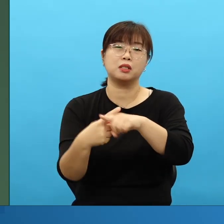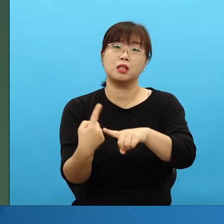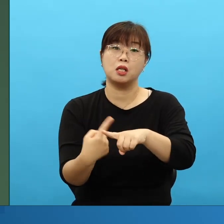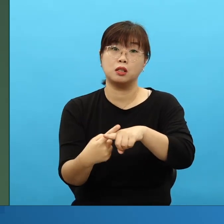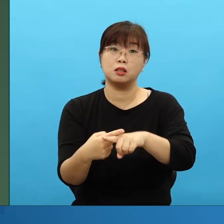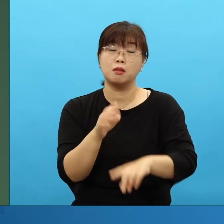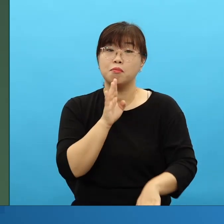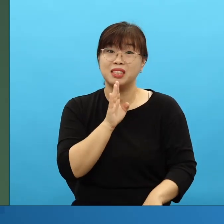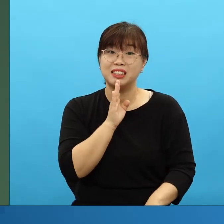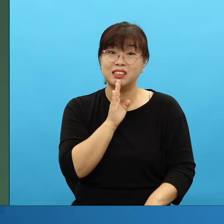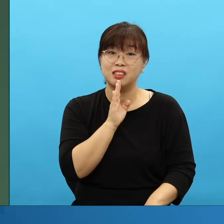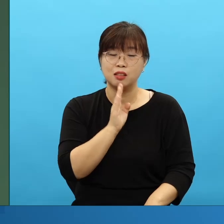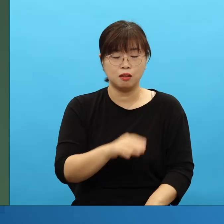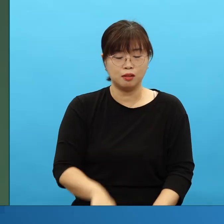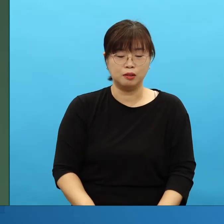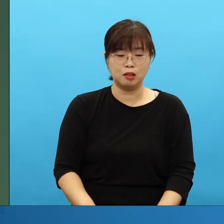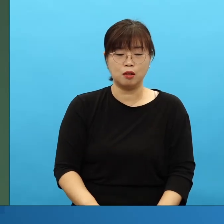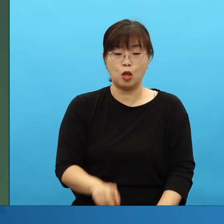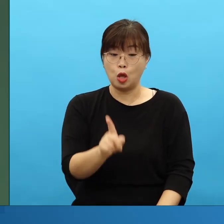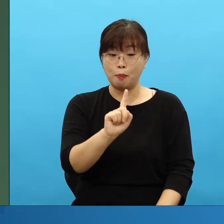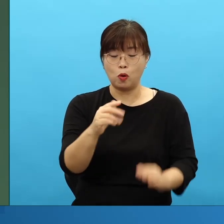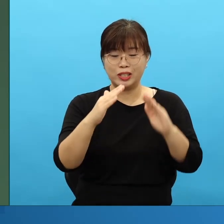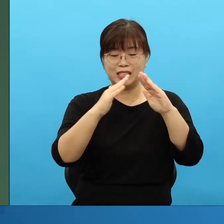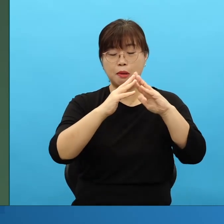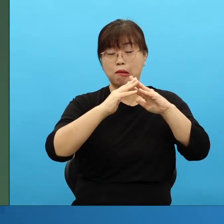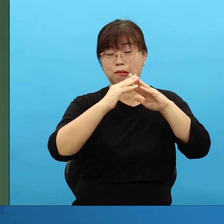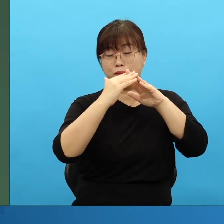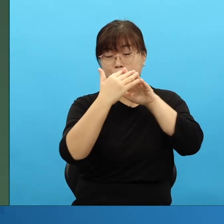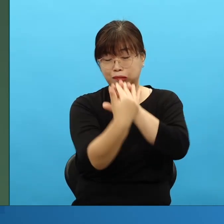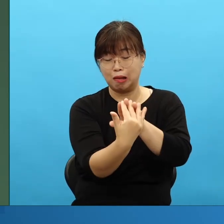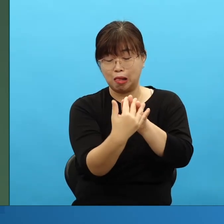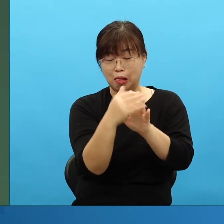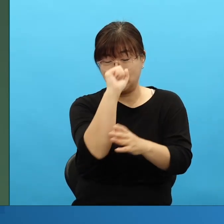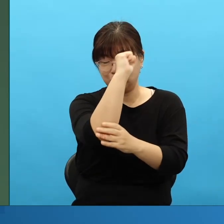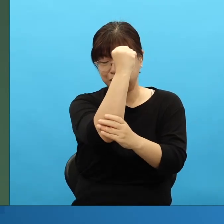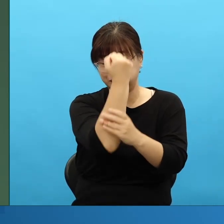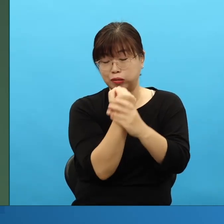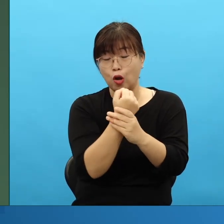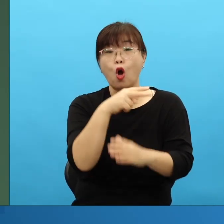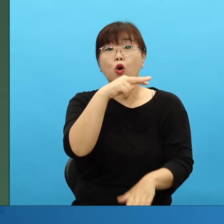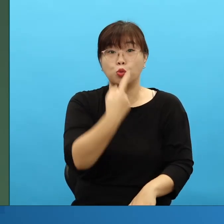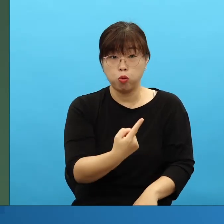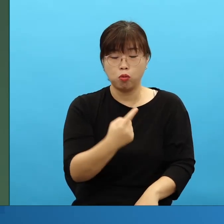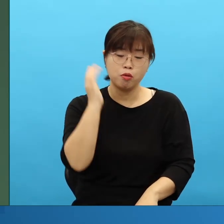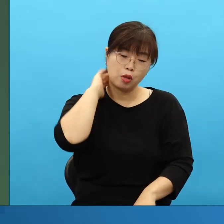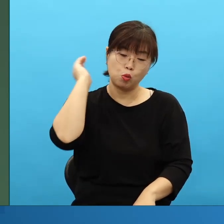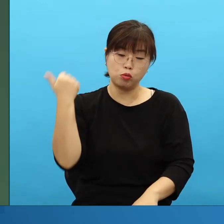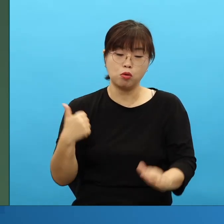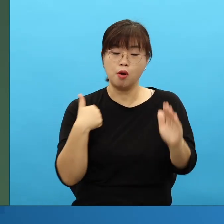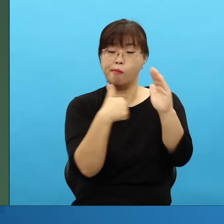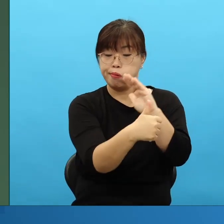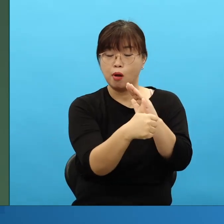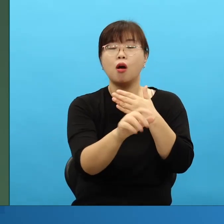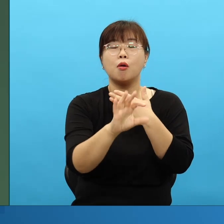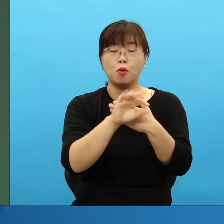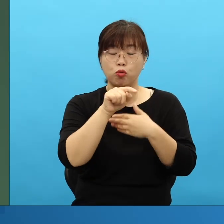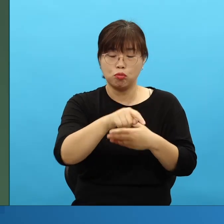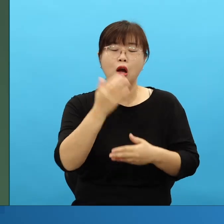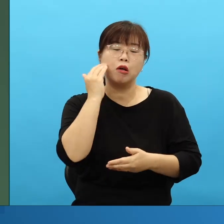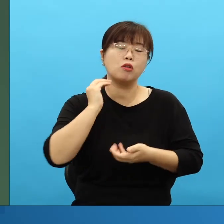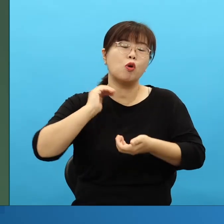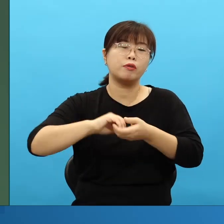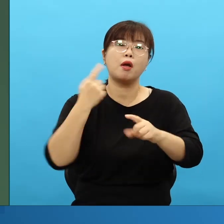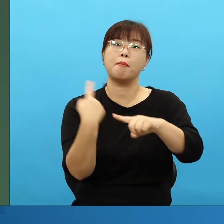초가라도 대통령이 있다 가면요, 있으면 그건 청와대요. Even if he goes to a more shoddy location, even if it's